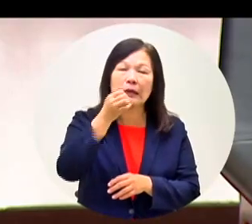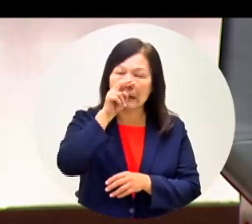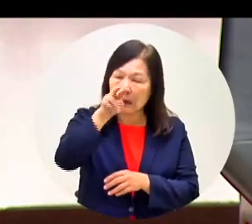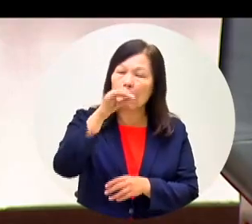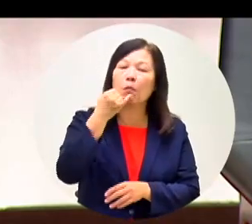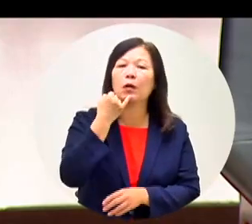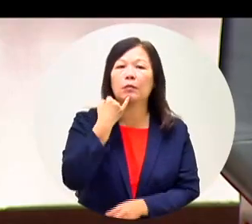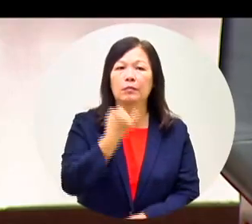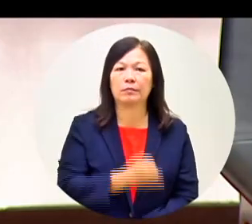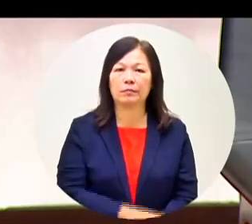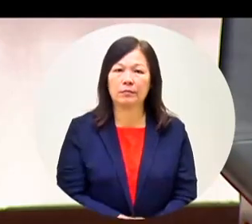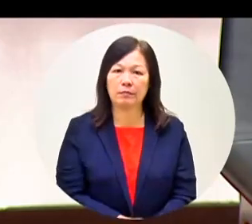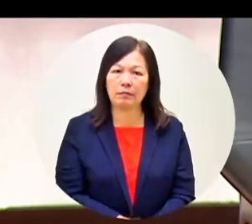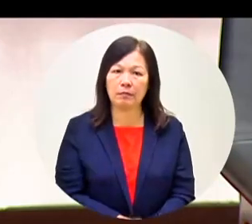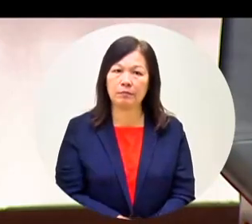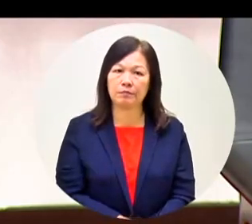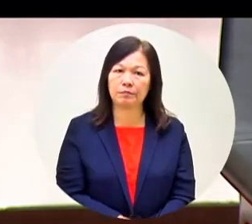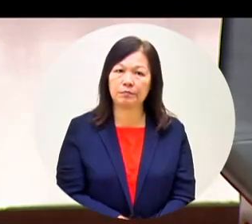接着